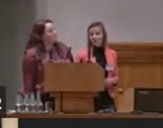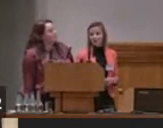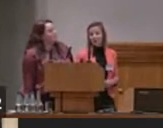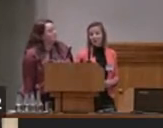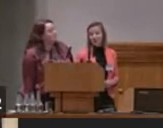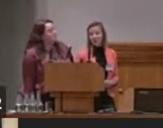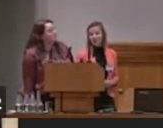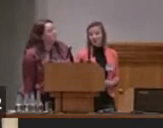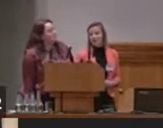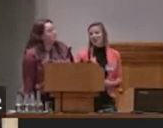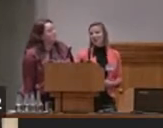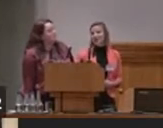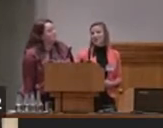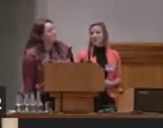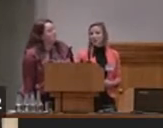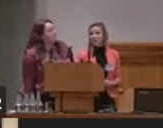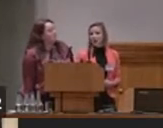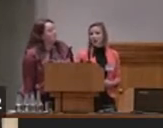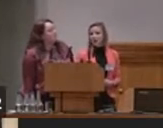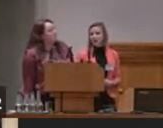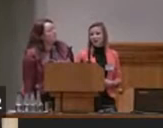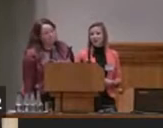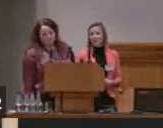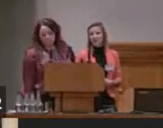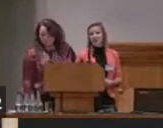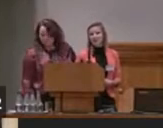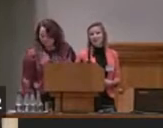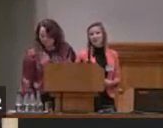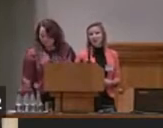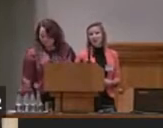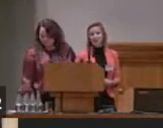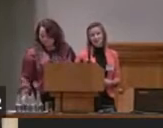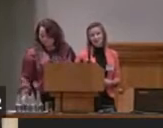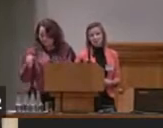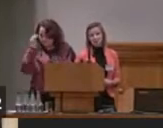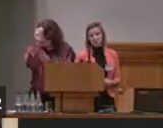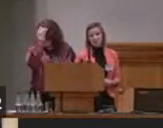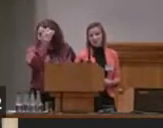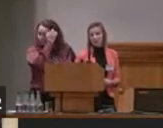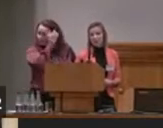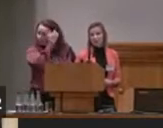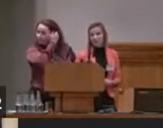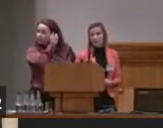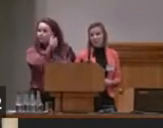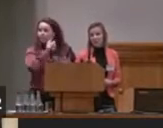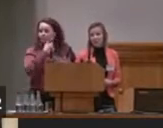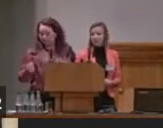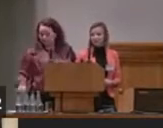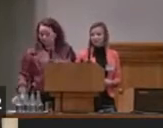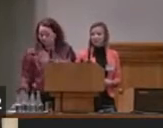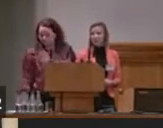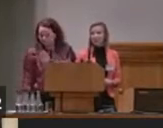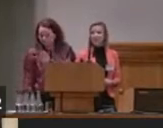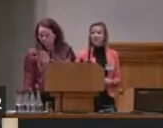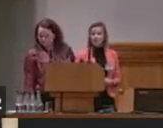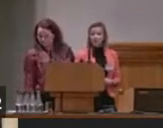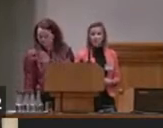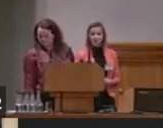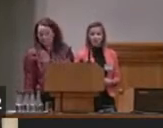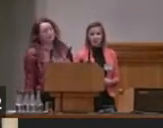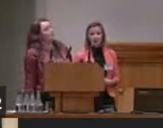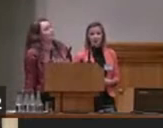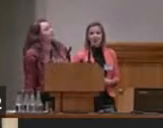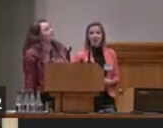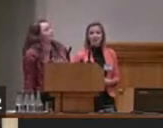internetowe katalogi zbiorów, do Caro i znanego prawdopodobnie Państwu KVK. Więc właśnie